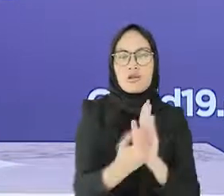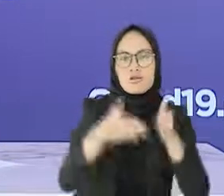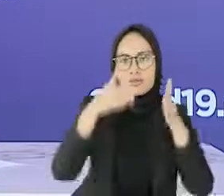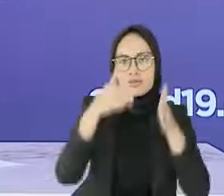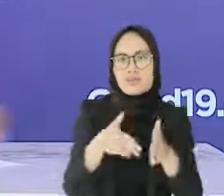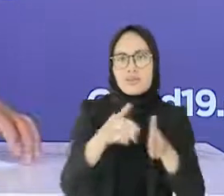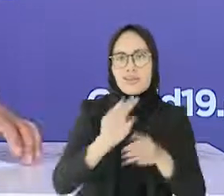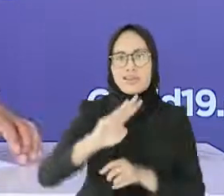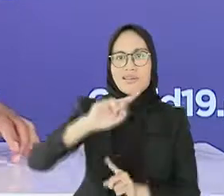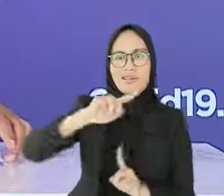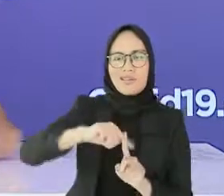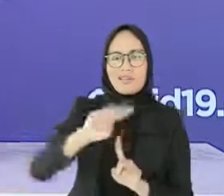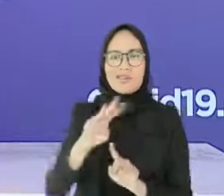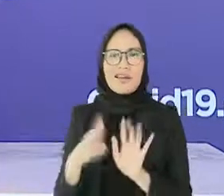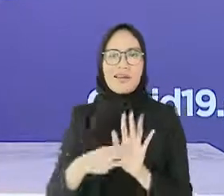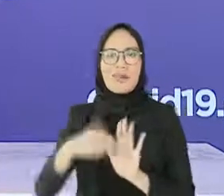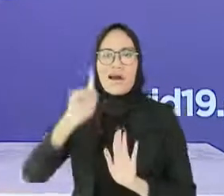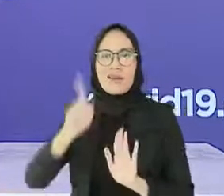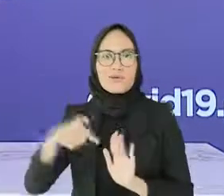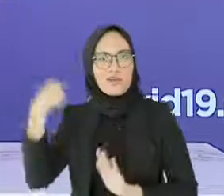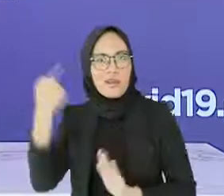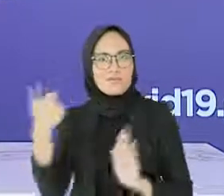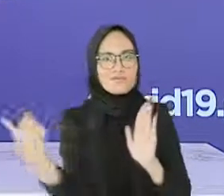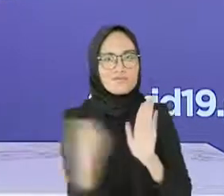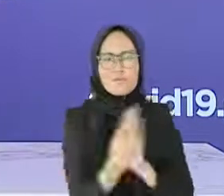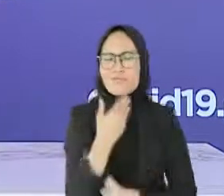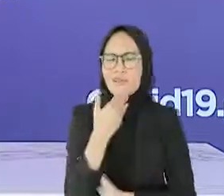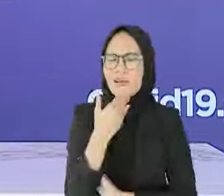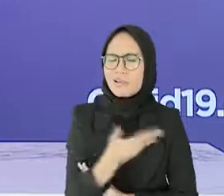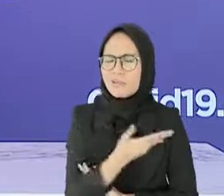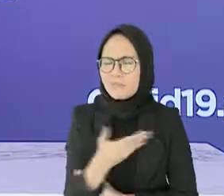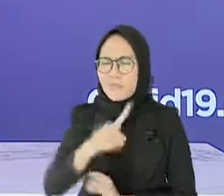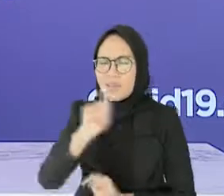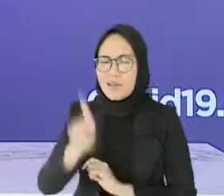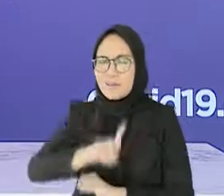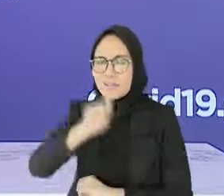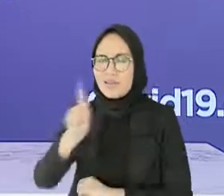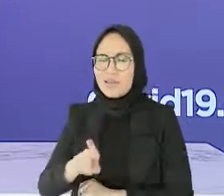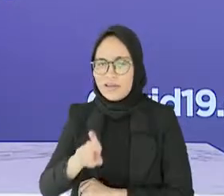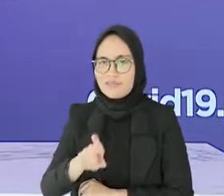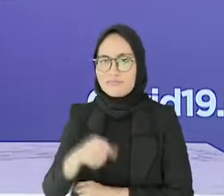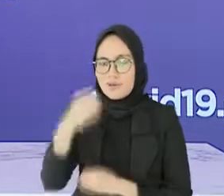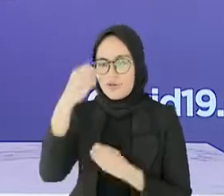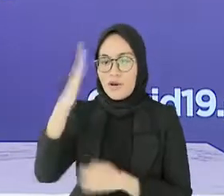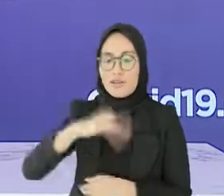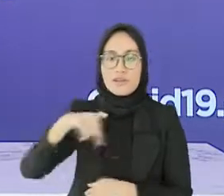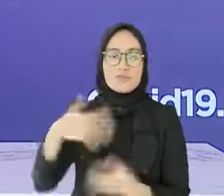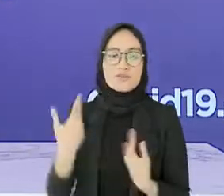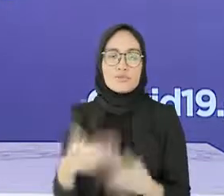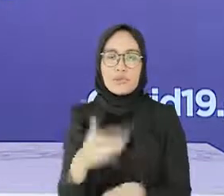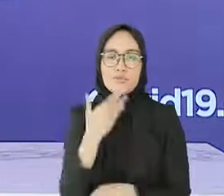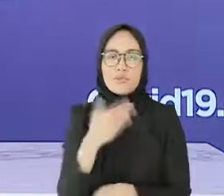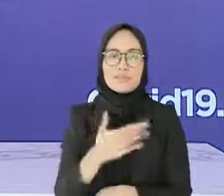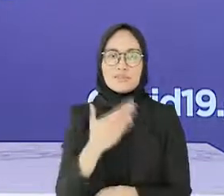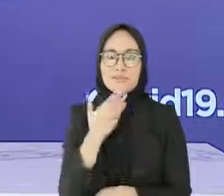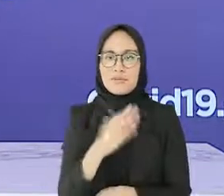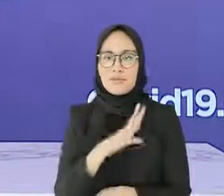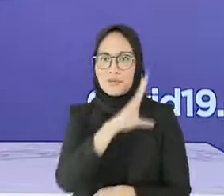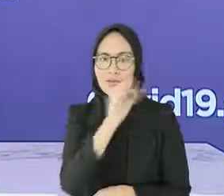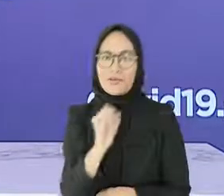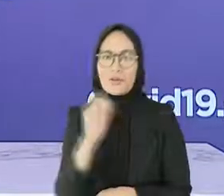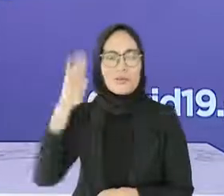Terima kasih atas pertanyaan dari media dengan demikian konferensi pers berakhir terima kasih selamat sore